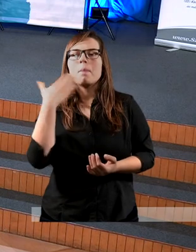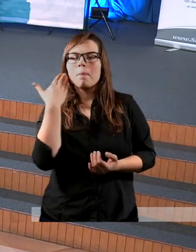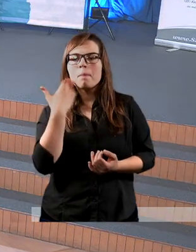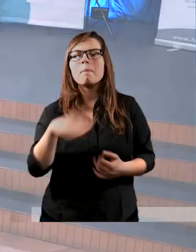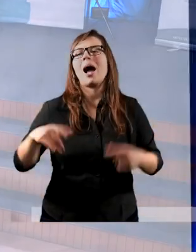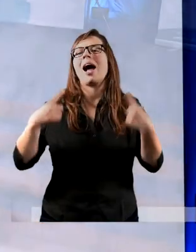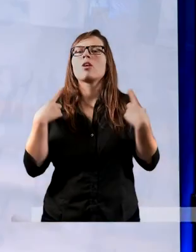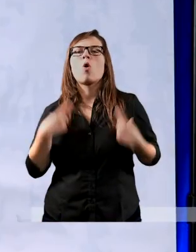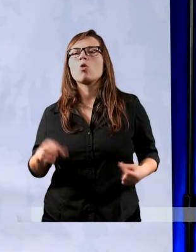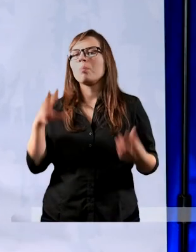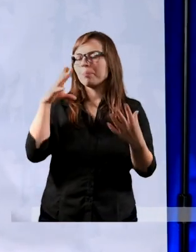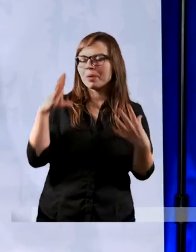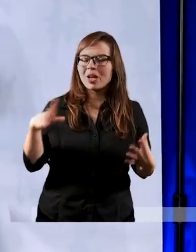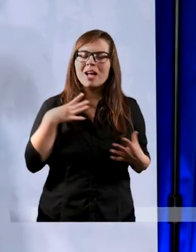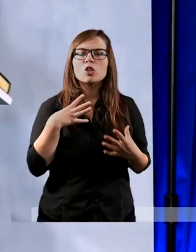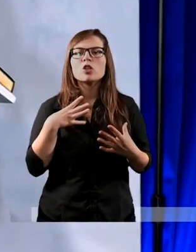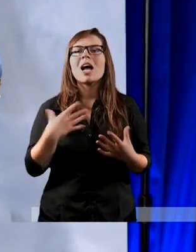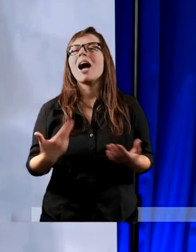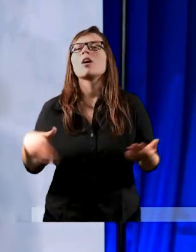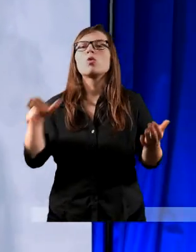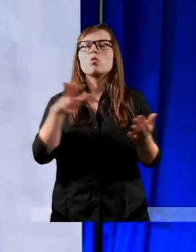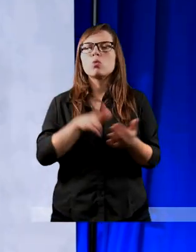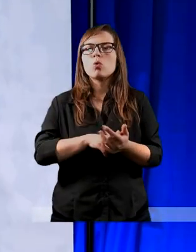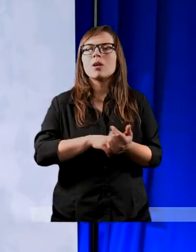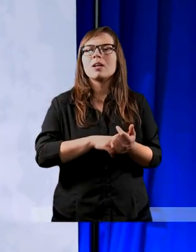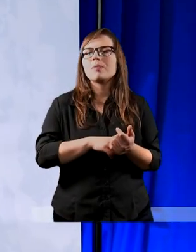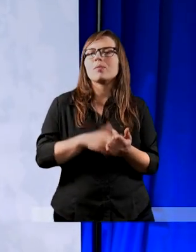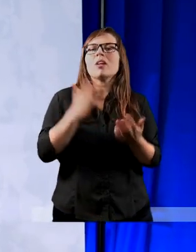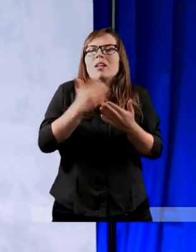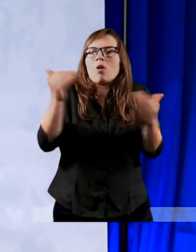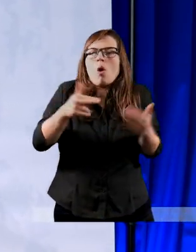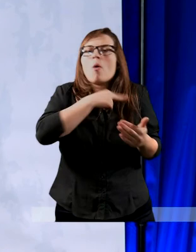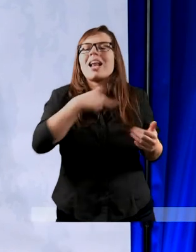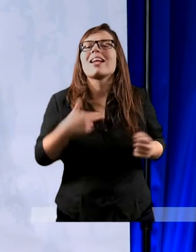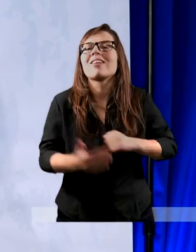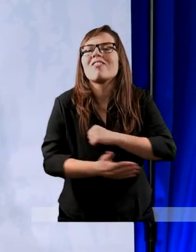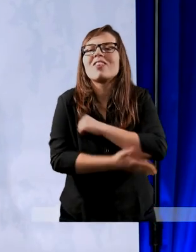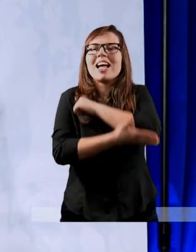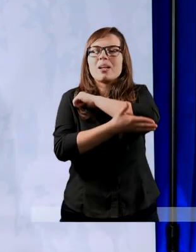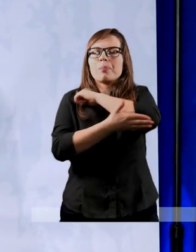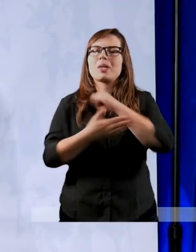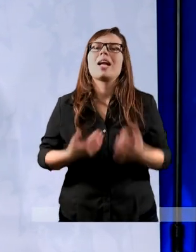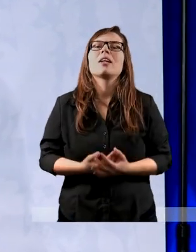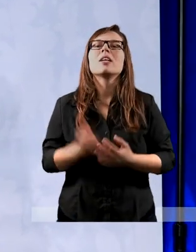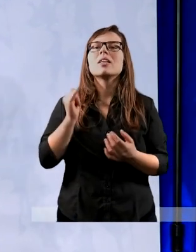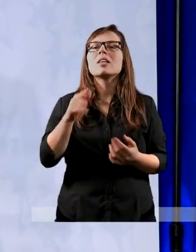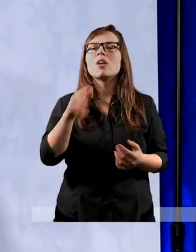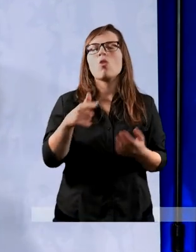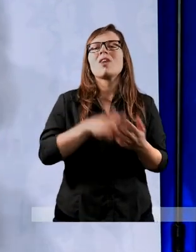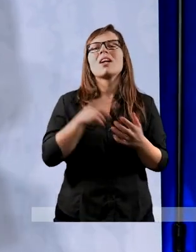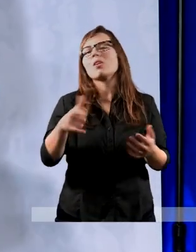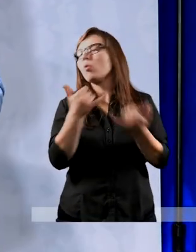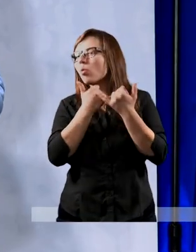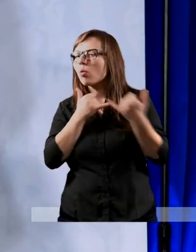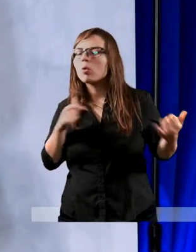Bardzo osobiste przeżycia, które tylko mogą nas wesprzeć i podpisuję się